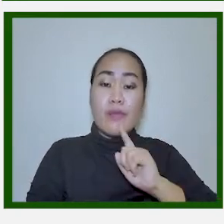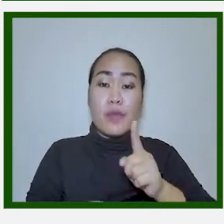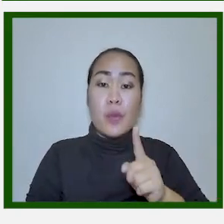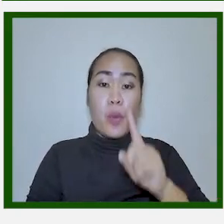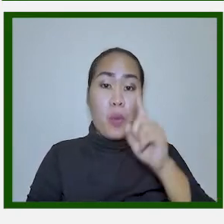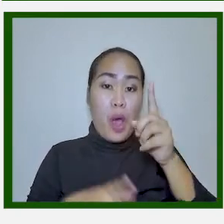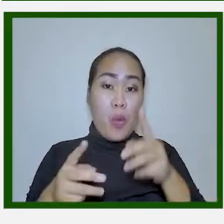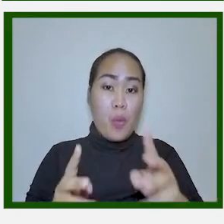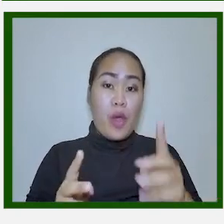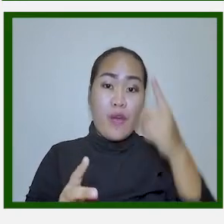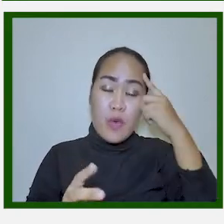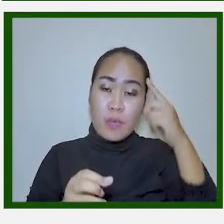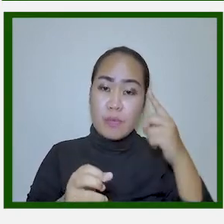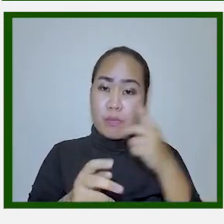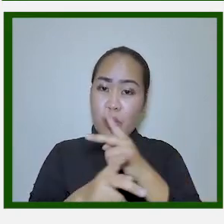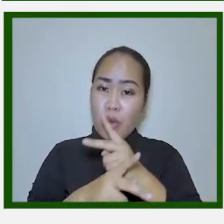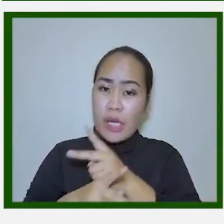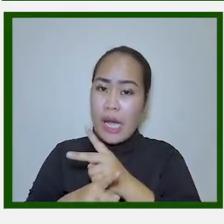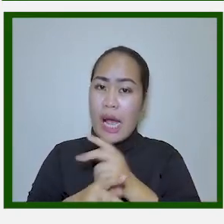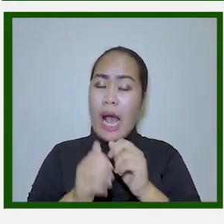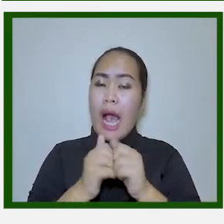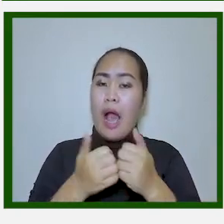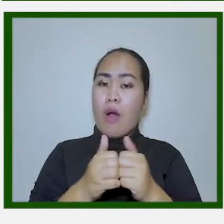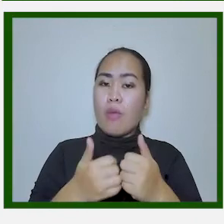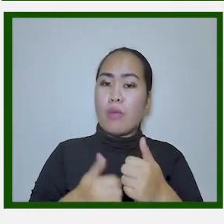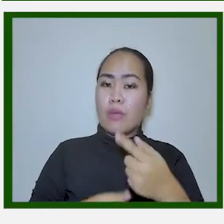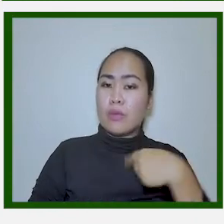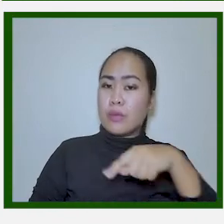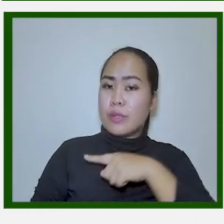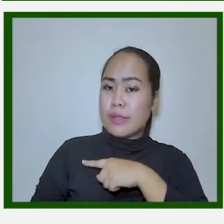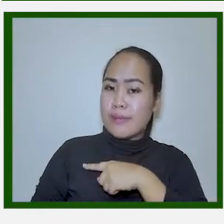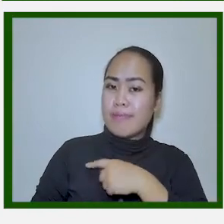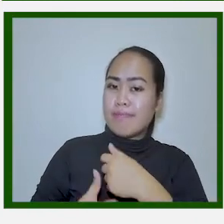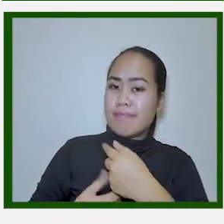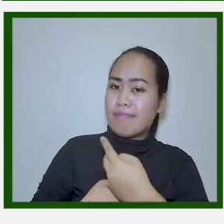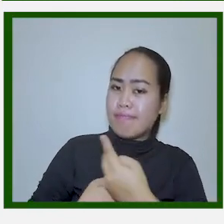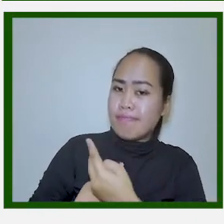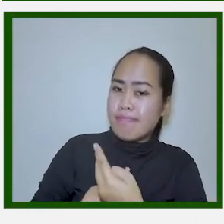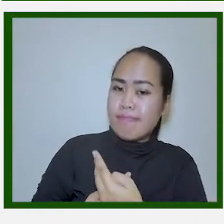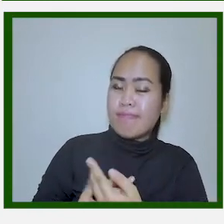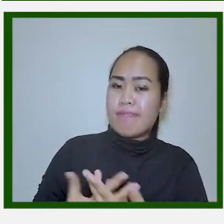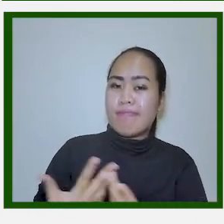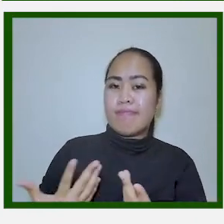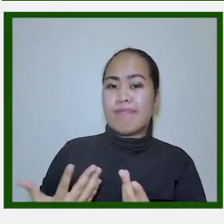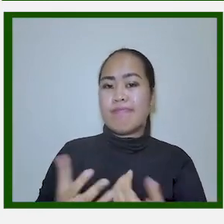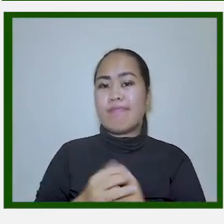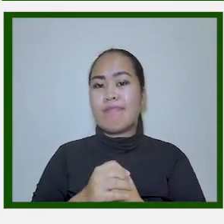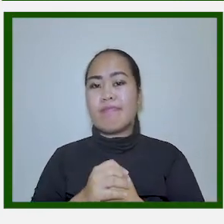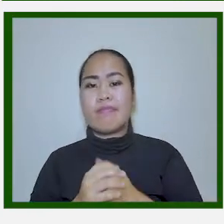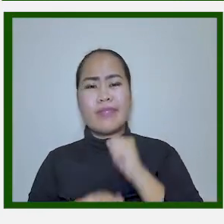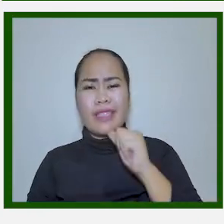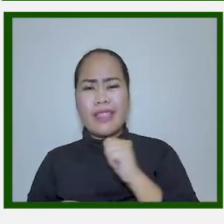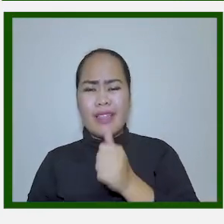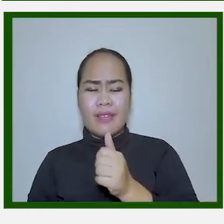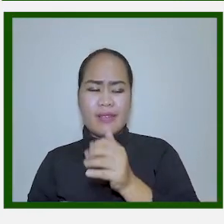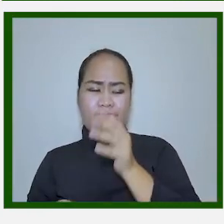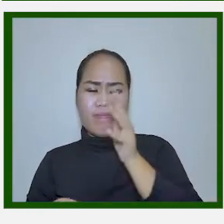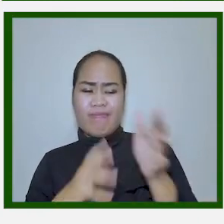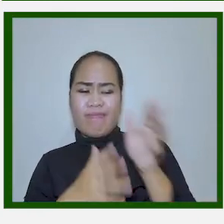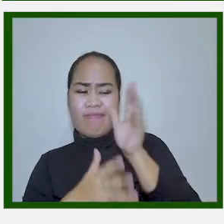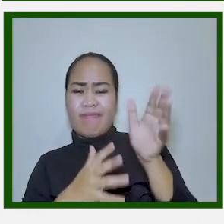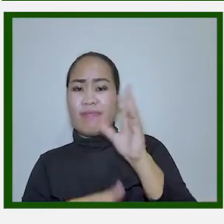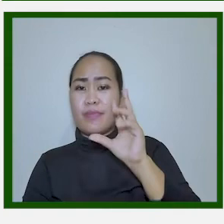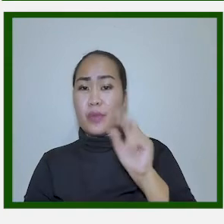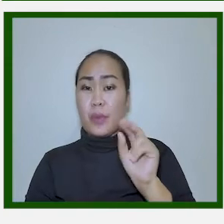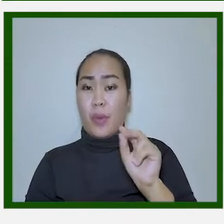No? Hindi naman ito pagiging suplado. Lalo na ngayon, no? Magmula pumutok ang pandemya, no? Parang naging